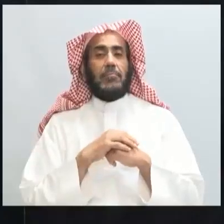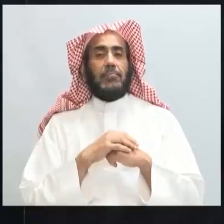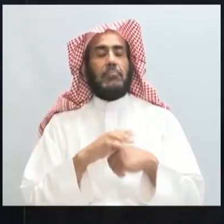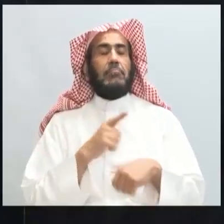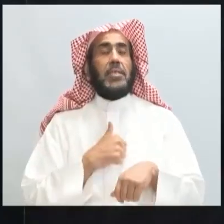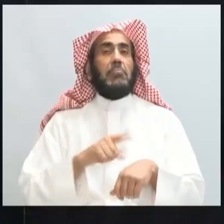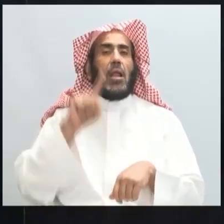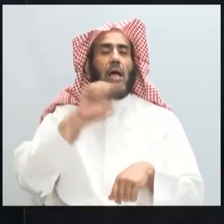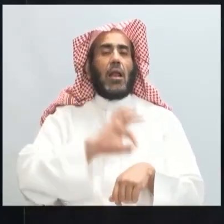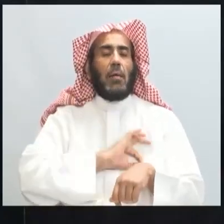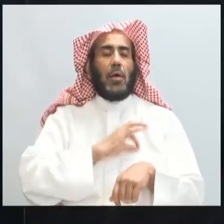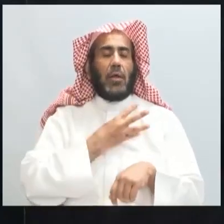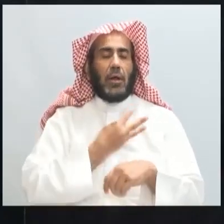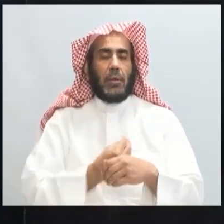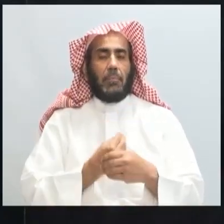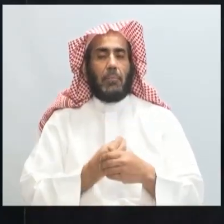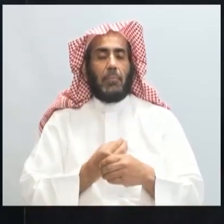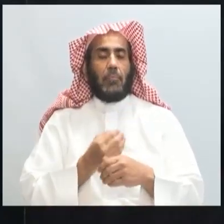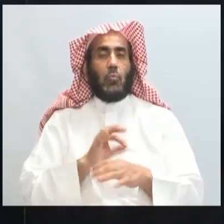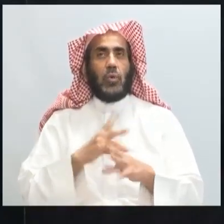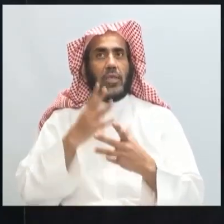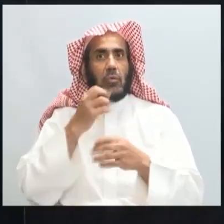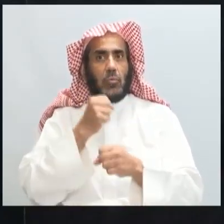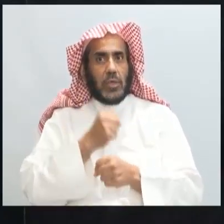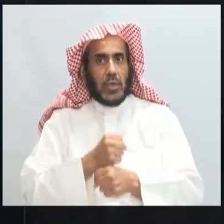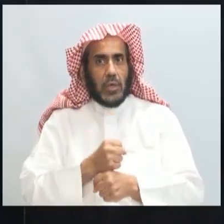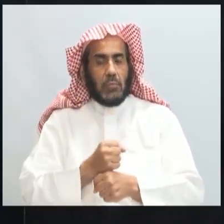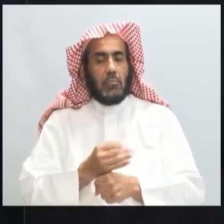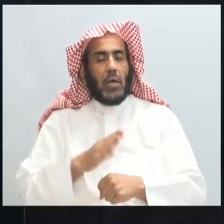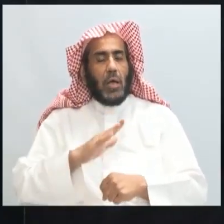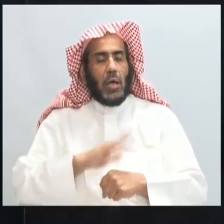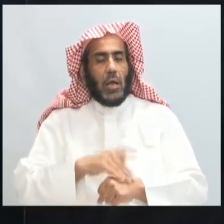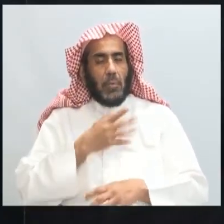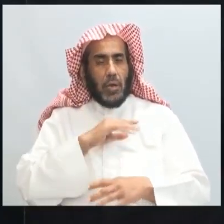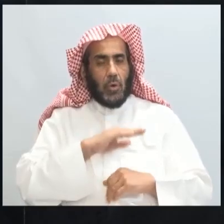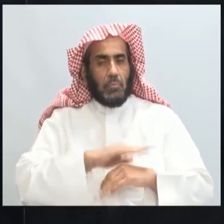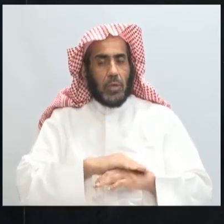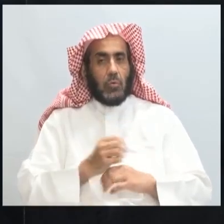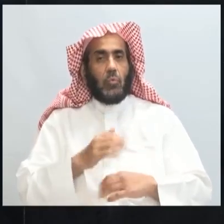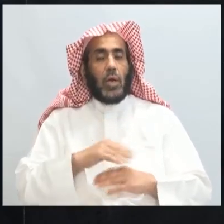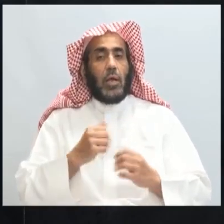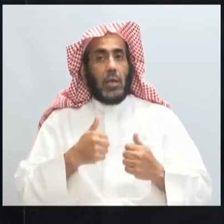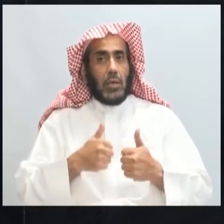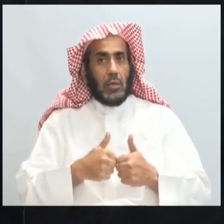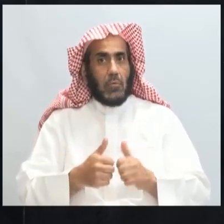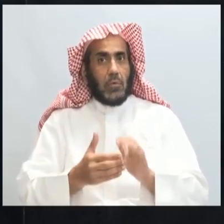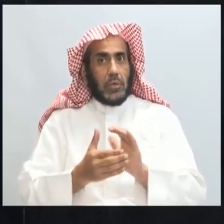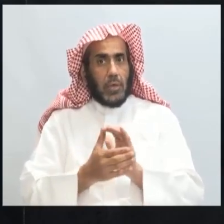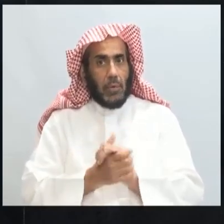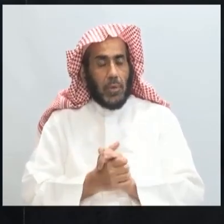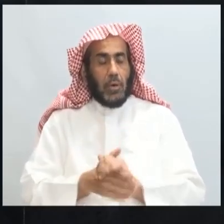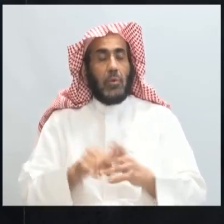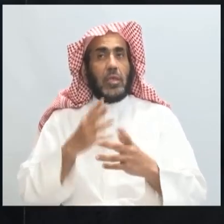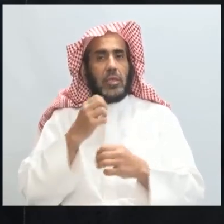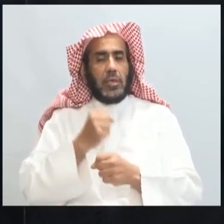بسم الله الرحمن الرحيم والصلاه والسلام على سيدنا محمد وعلى اله وصحبه